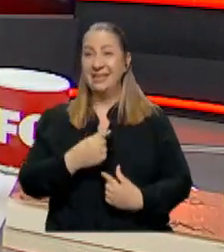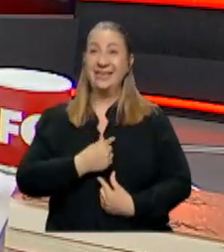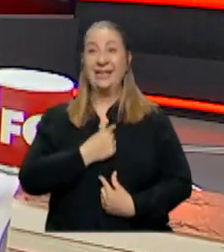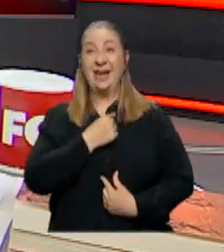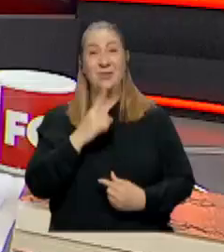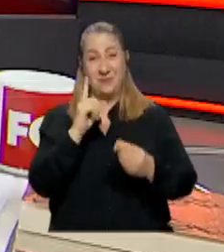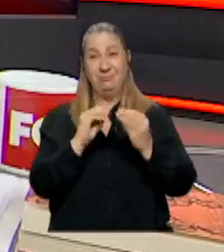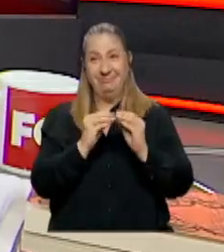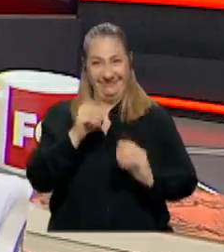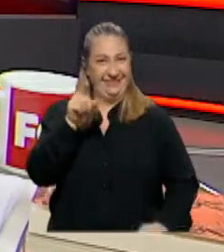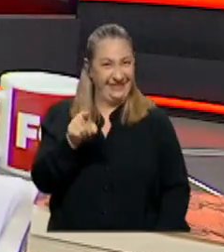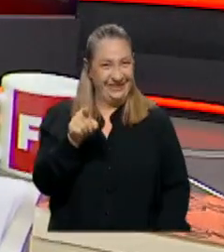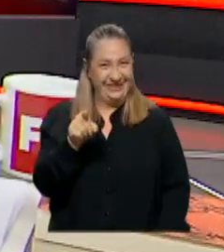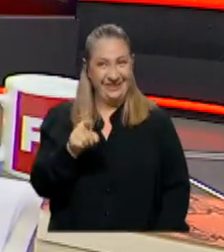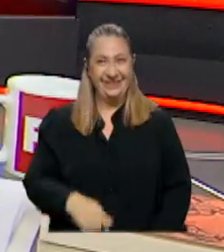bir mesele.